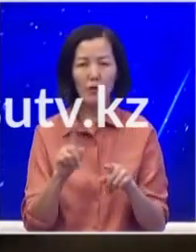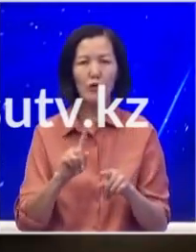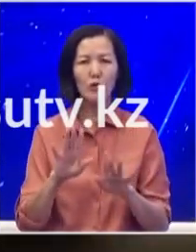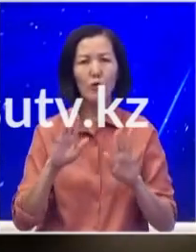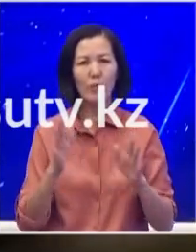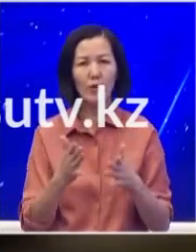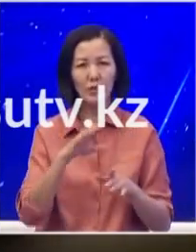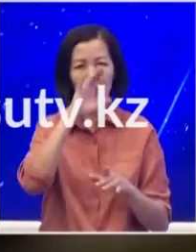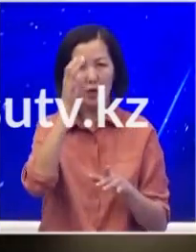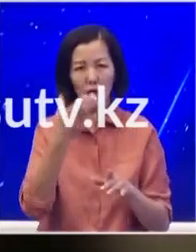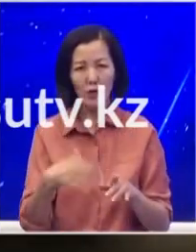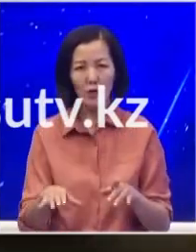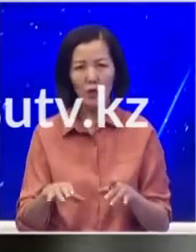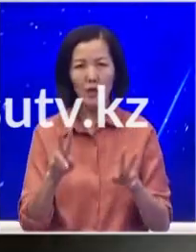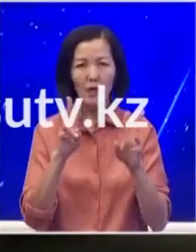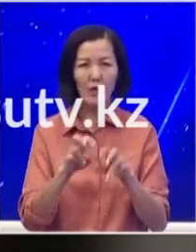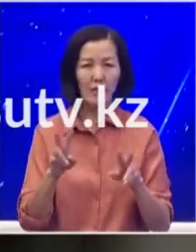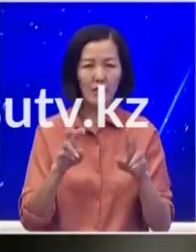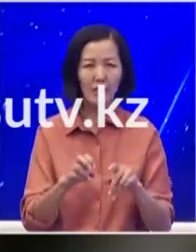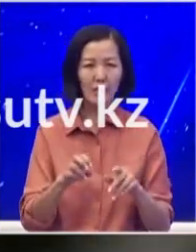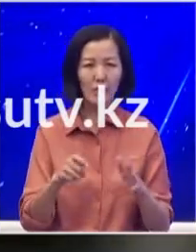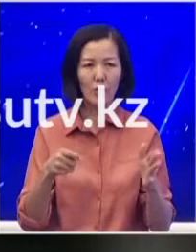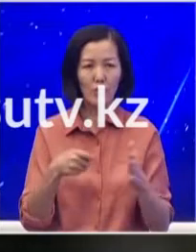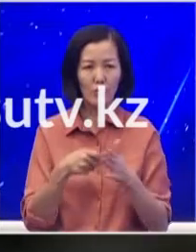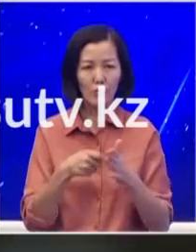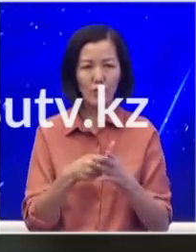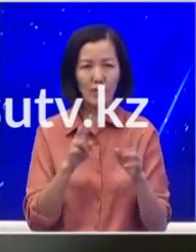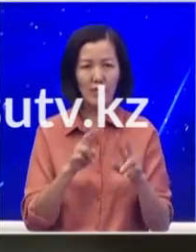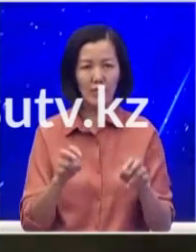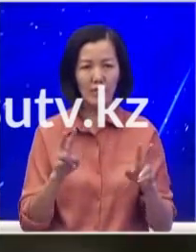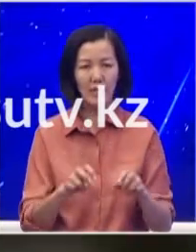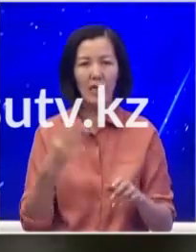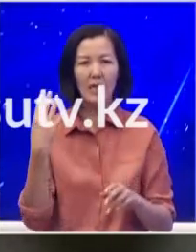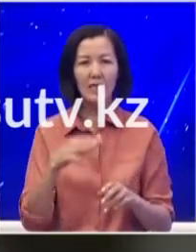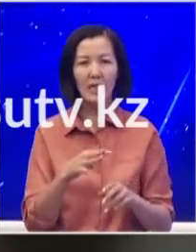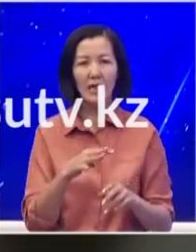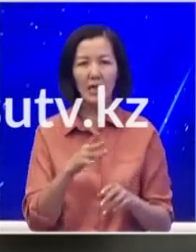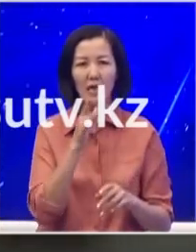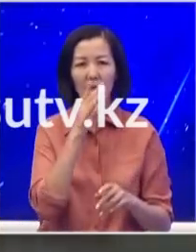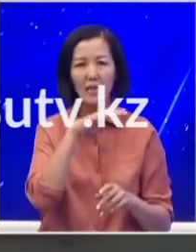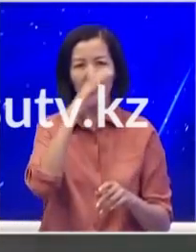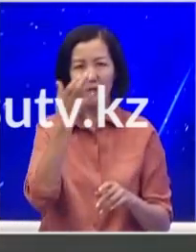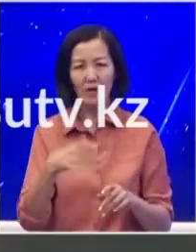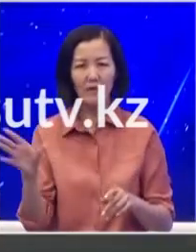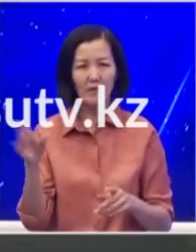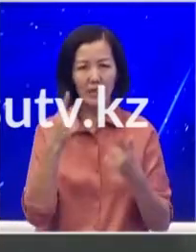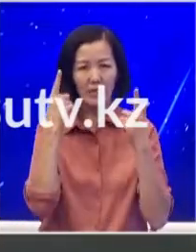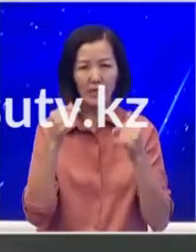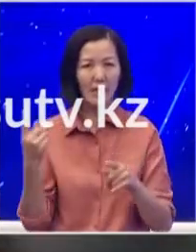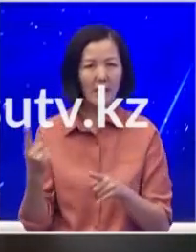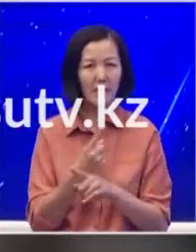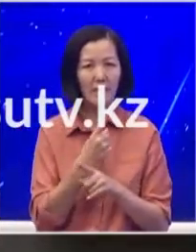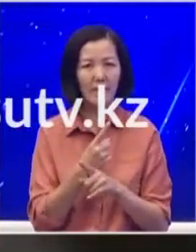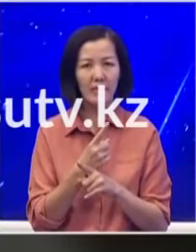происходит, и увидели слона, поедающего оставленный в помещении рис. Этого 40-летнего слона в городе хорошо знают. Не в первый раз